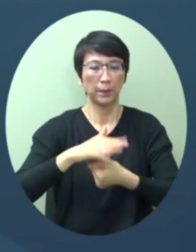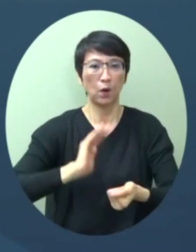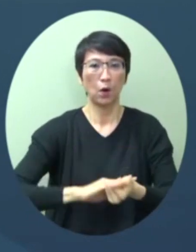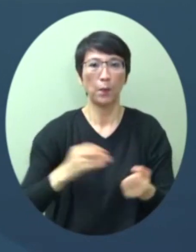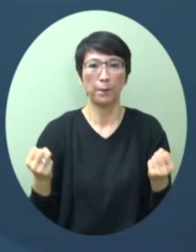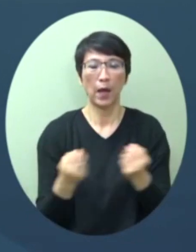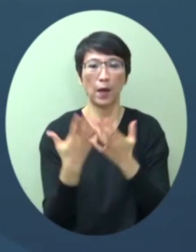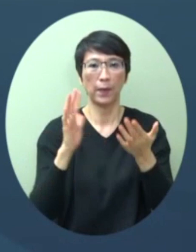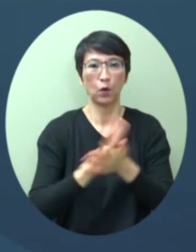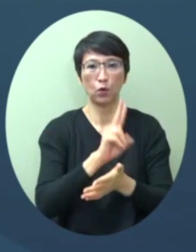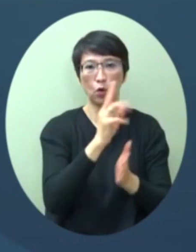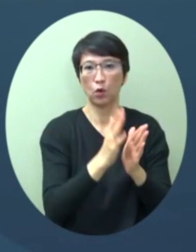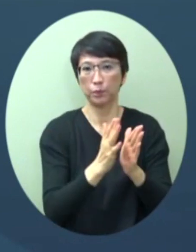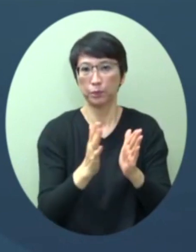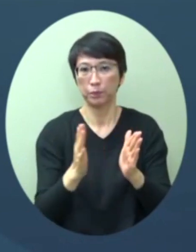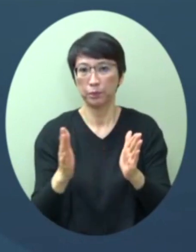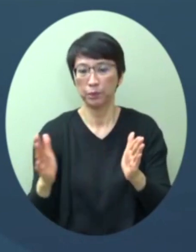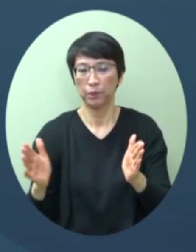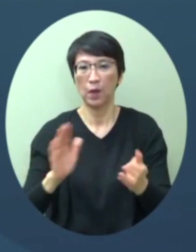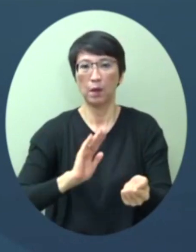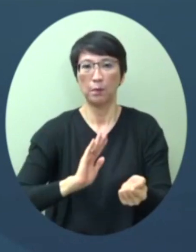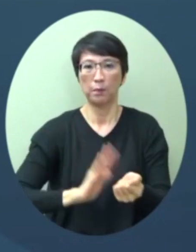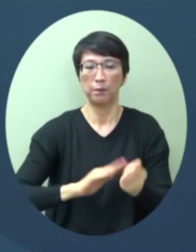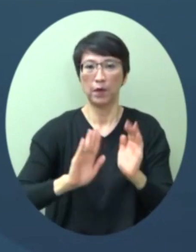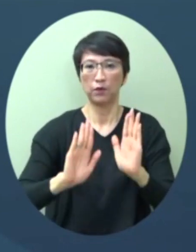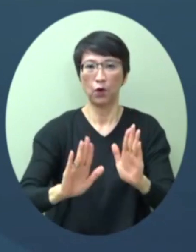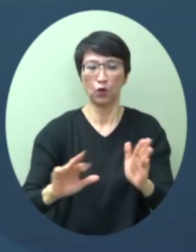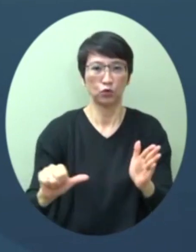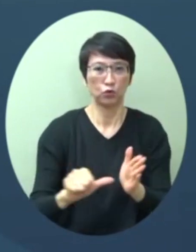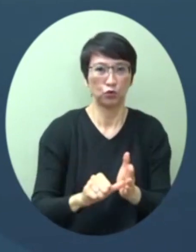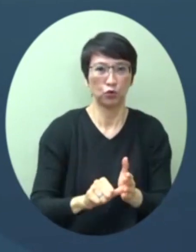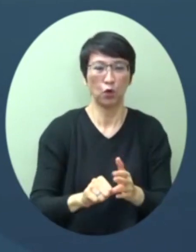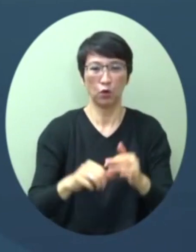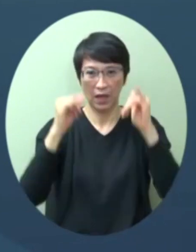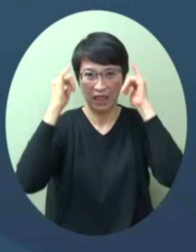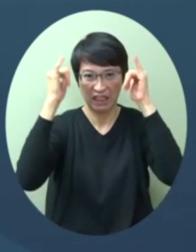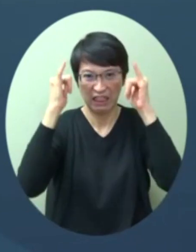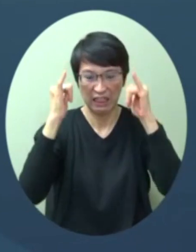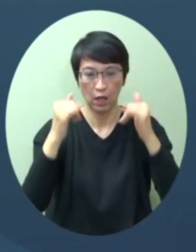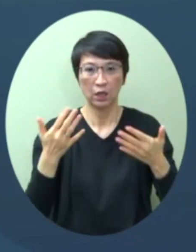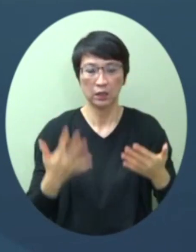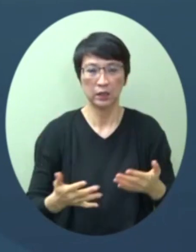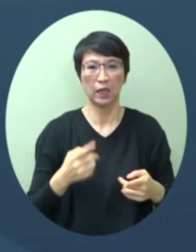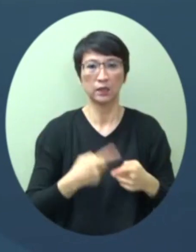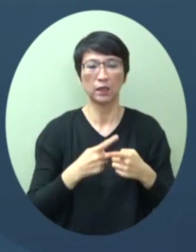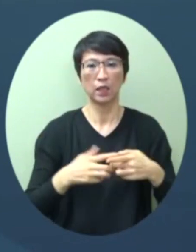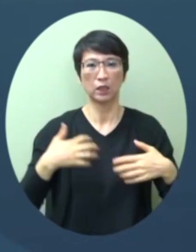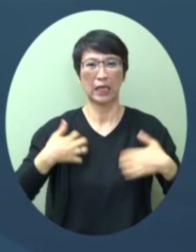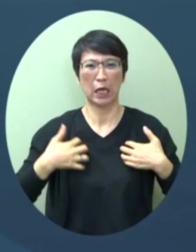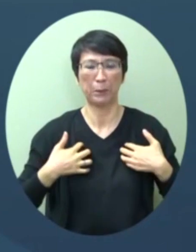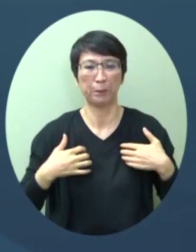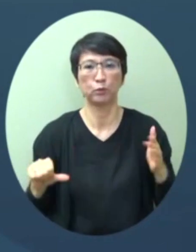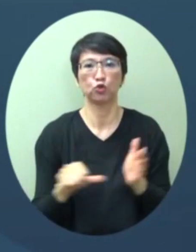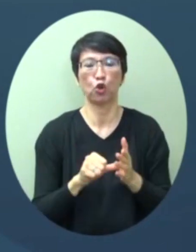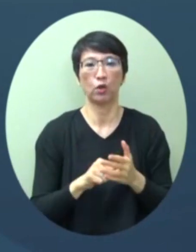两年以来两年抗疫以来最严峻甚至可以说现在是最危急的时候但是特区政府都